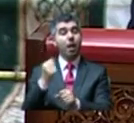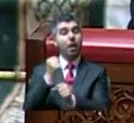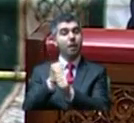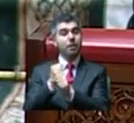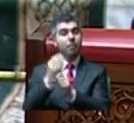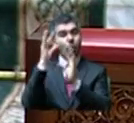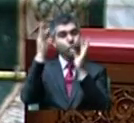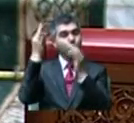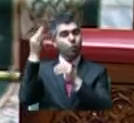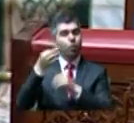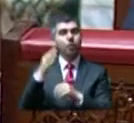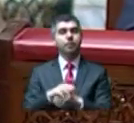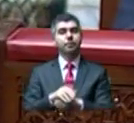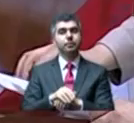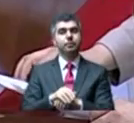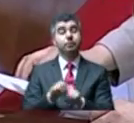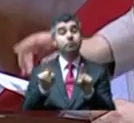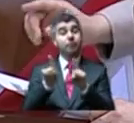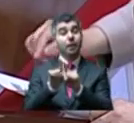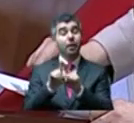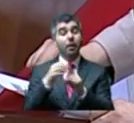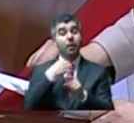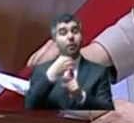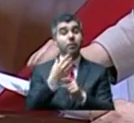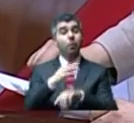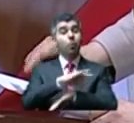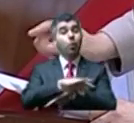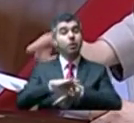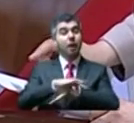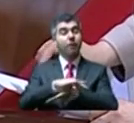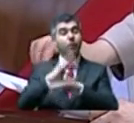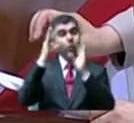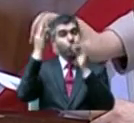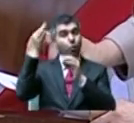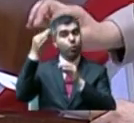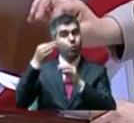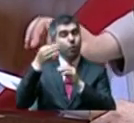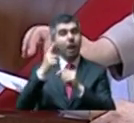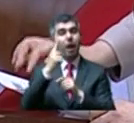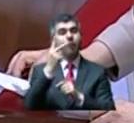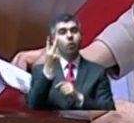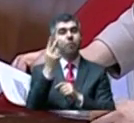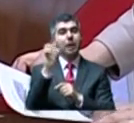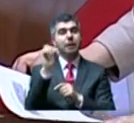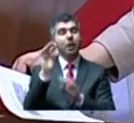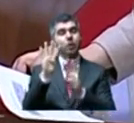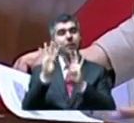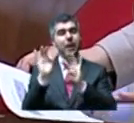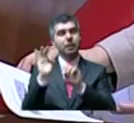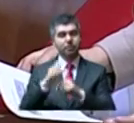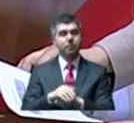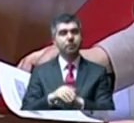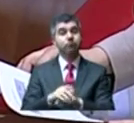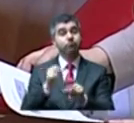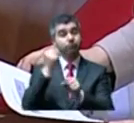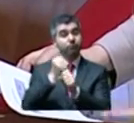بالجامعه بالتعليم العالي. اما بالنسبه لمناصب التحويل الخاصه بالموظفين الدكاتره فقد بلغت 1280 هذا نعتبره